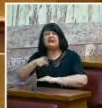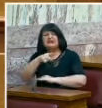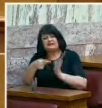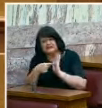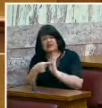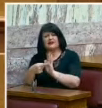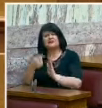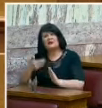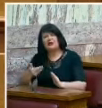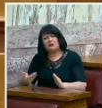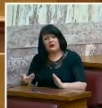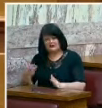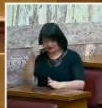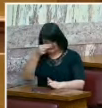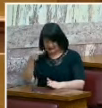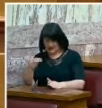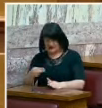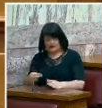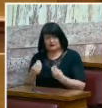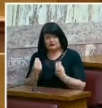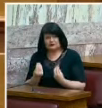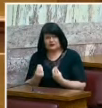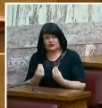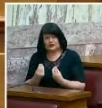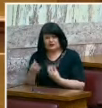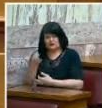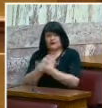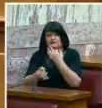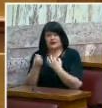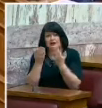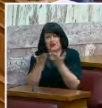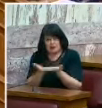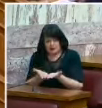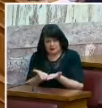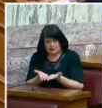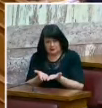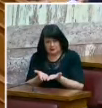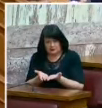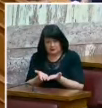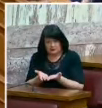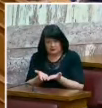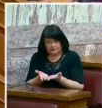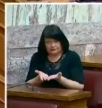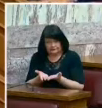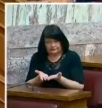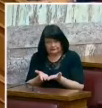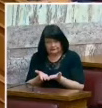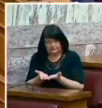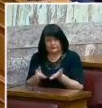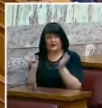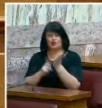λοιπά. Πώς είναι δυνατόν, και το καταθέτω στα πρακτικά, σε μία ευνομούμενη